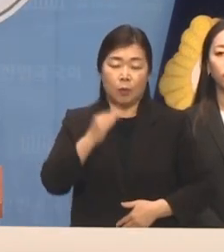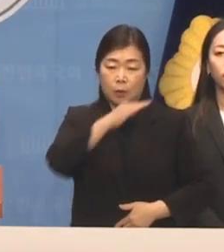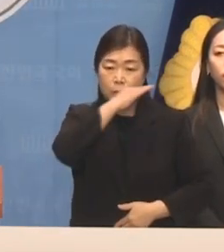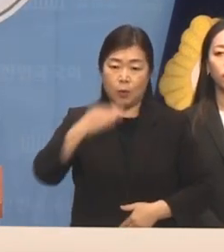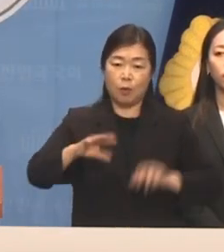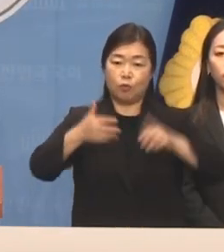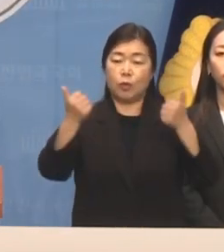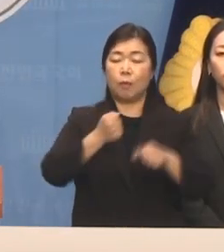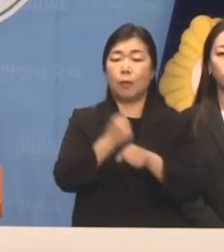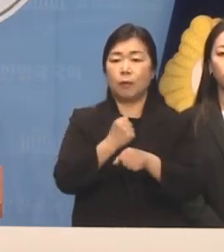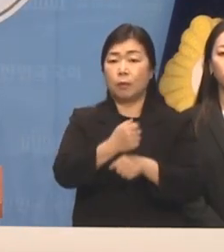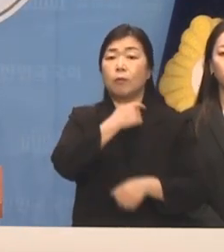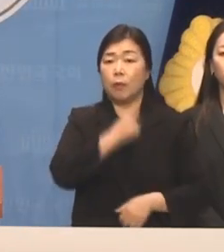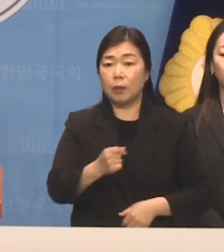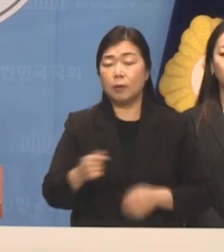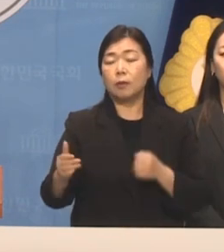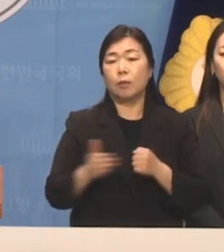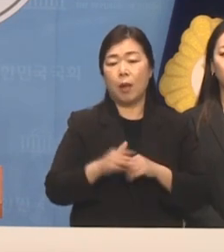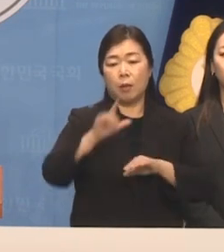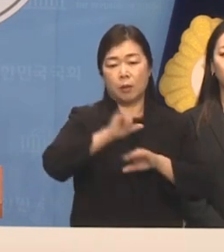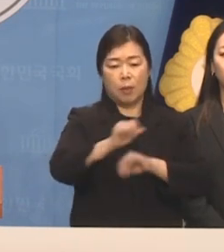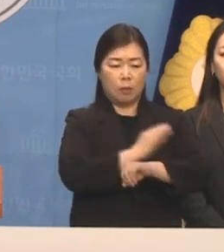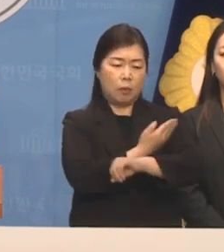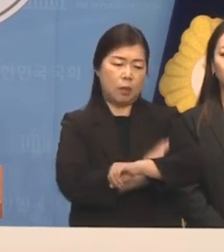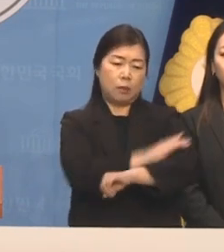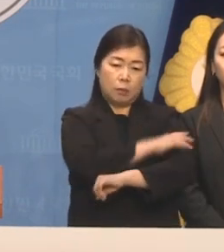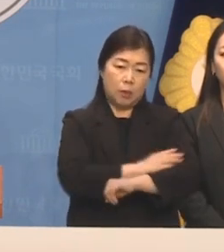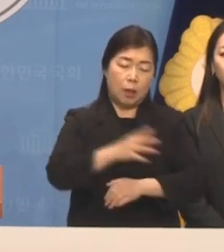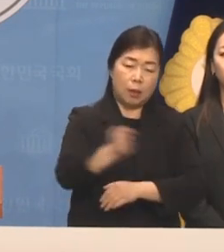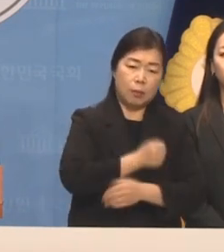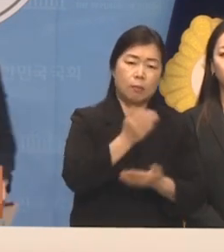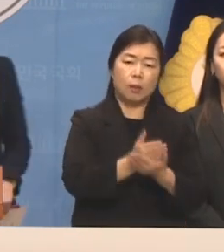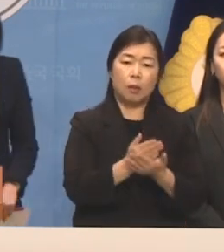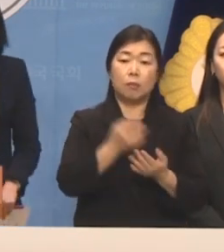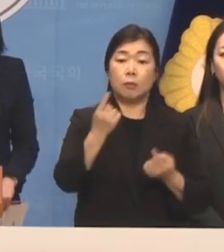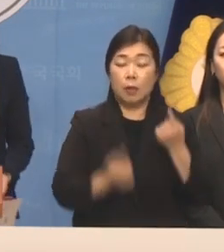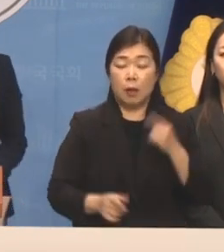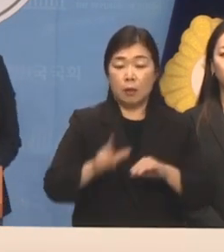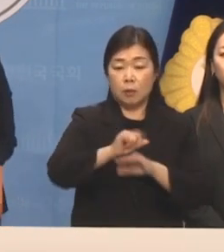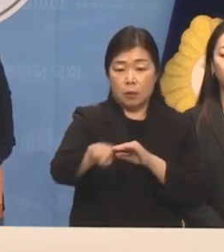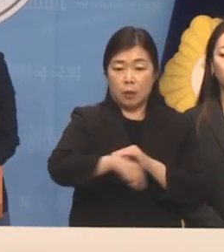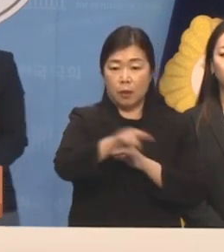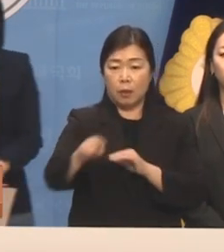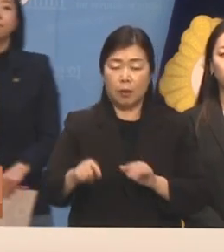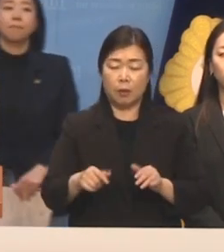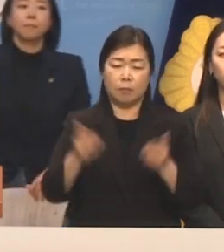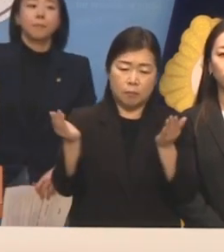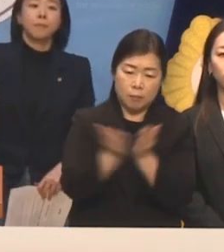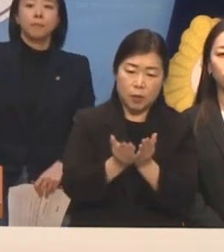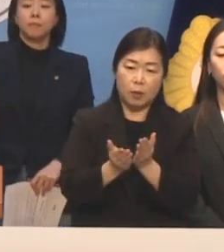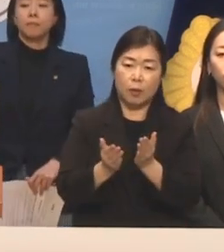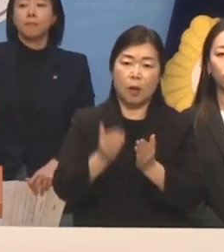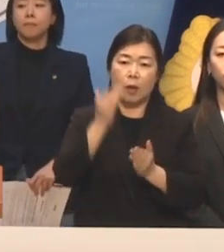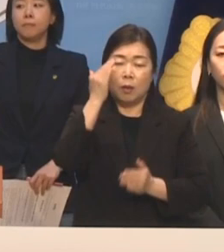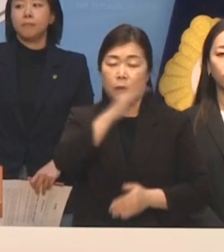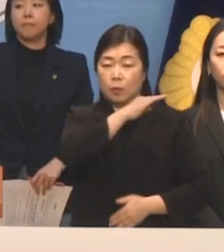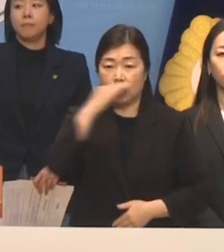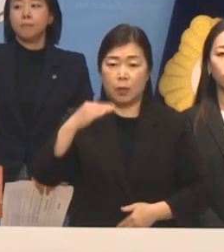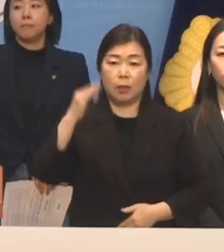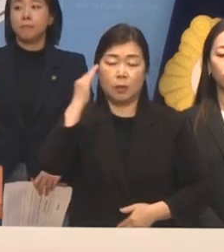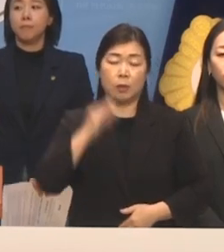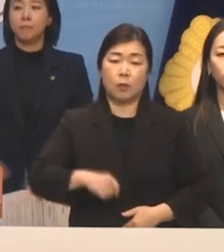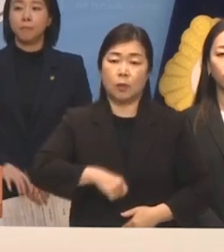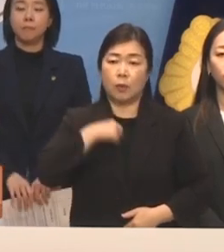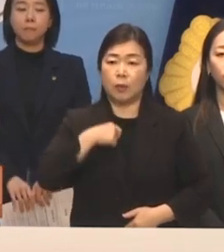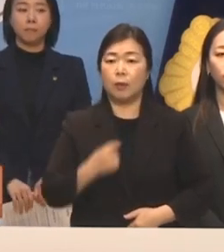국회를 만들기 위해 지방 기득권 분권을 넘어 지역의 생태적인 전환을 위해 녹색정의당에